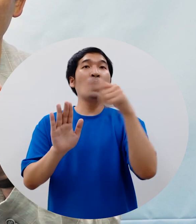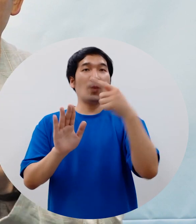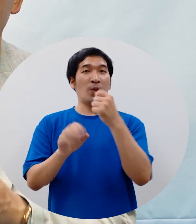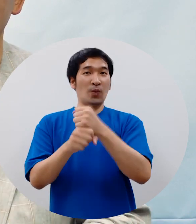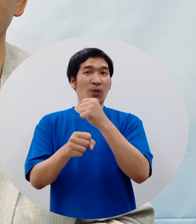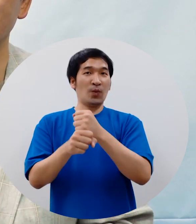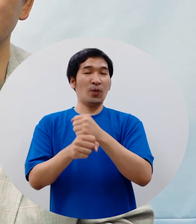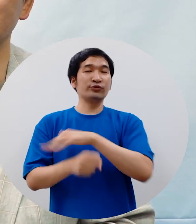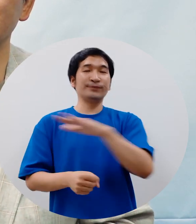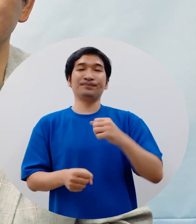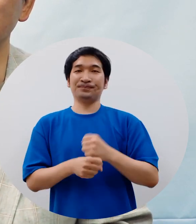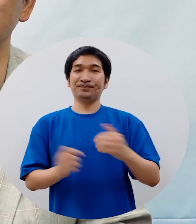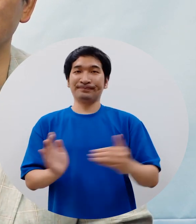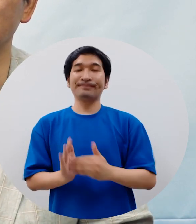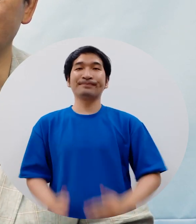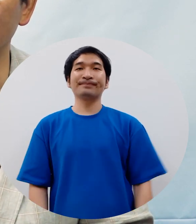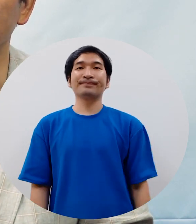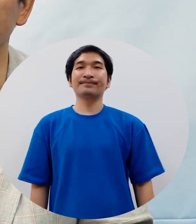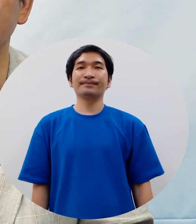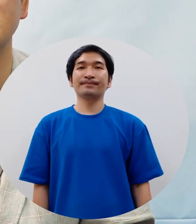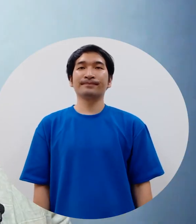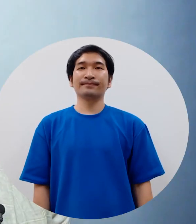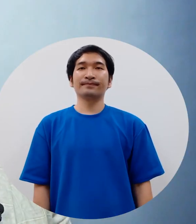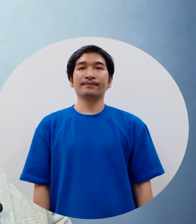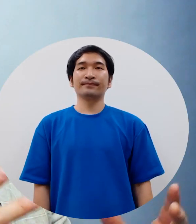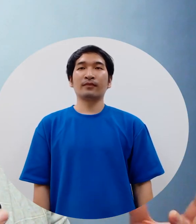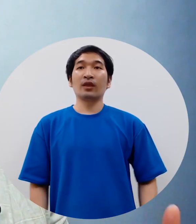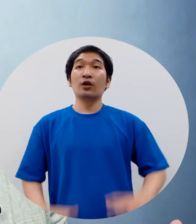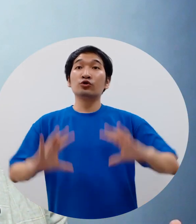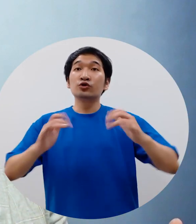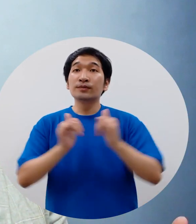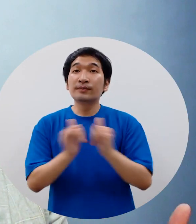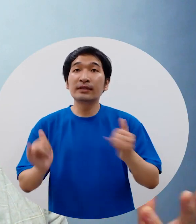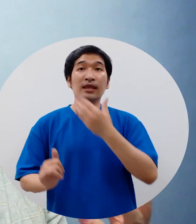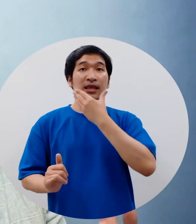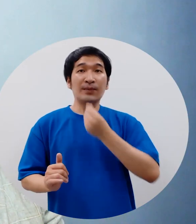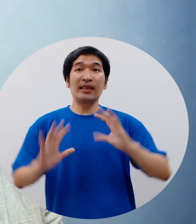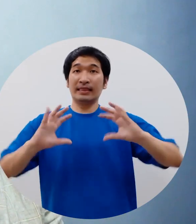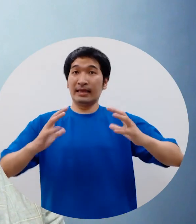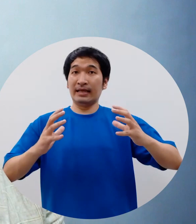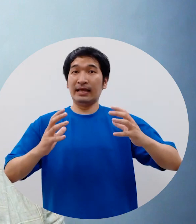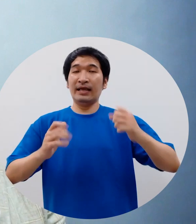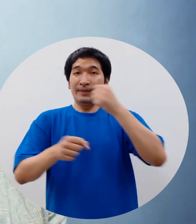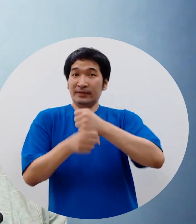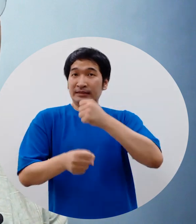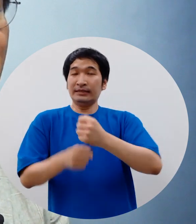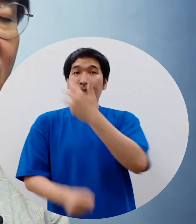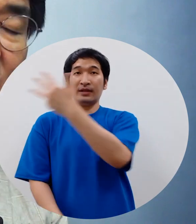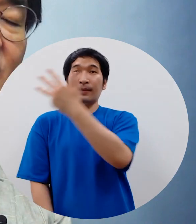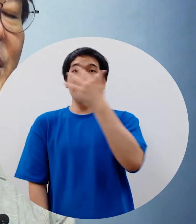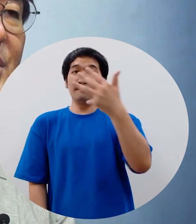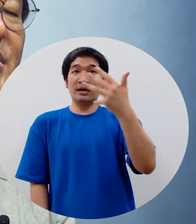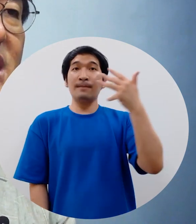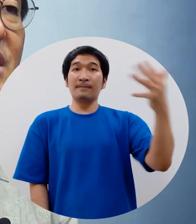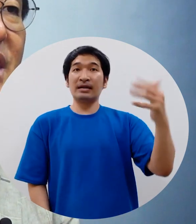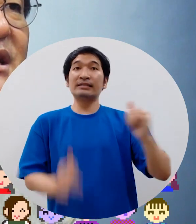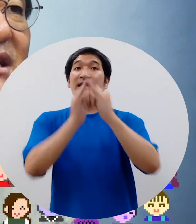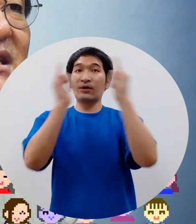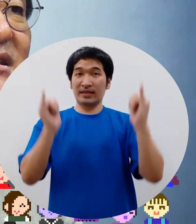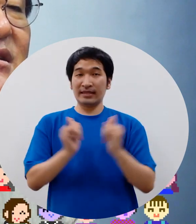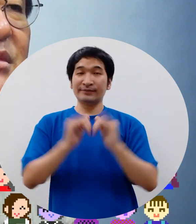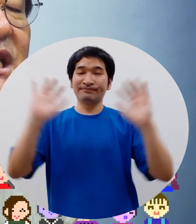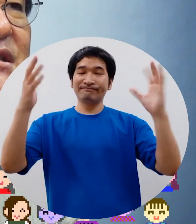가지고서 우리가 그 연구소를 만들었고요. 그 온국민을 행복한 나라로 만드는 사회, 888